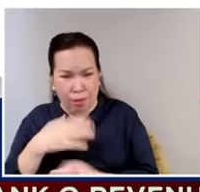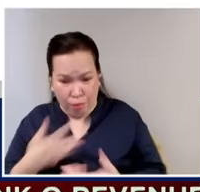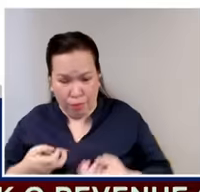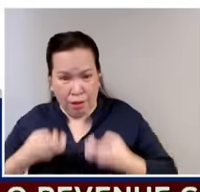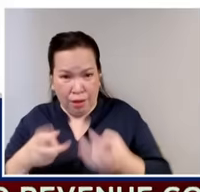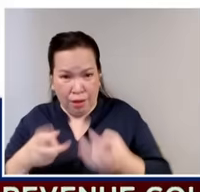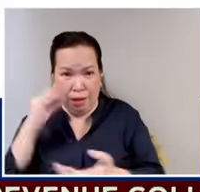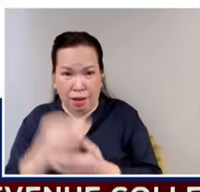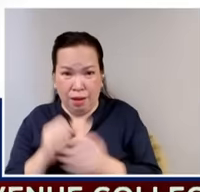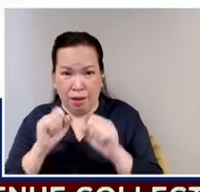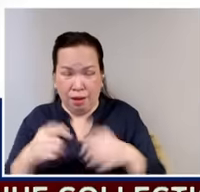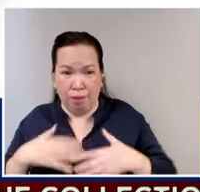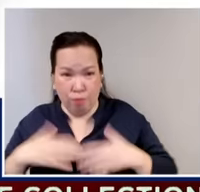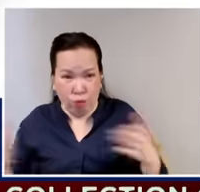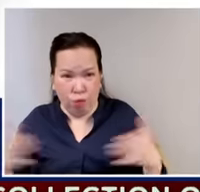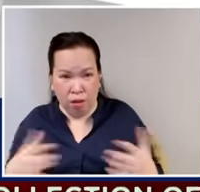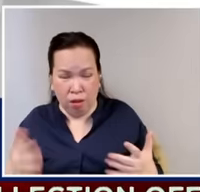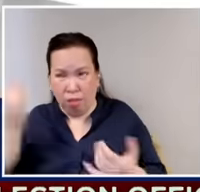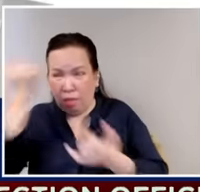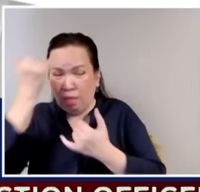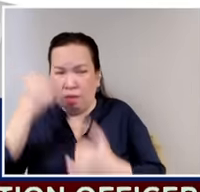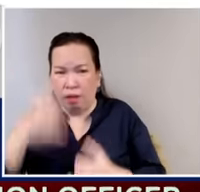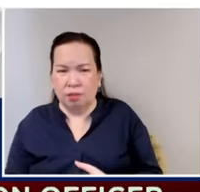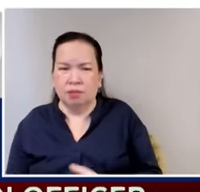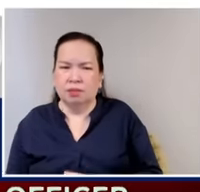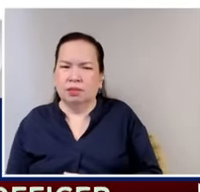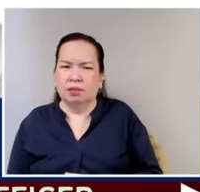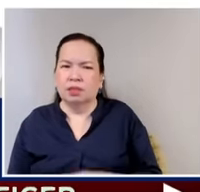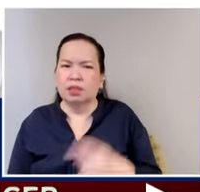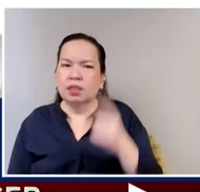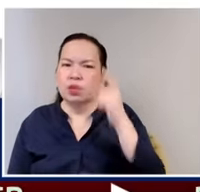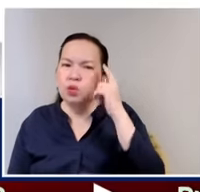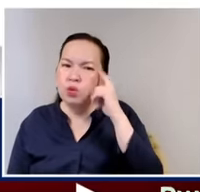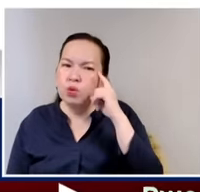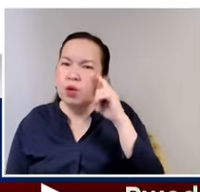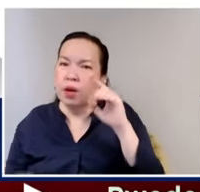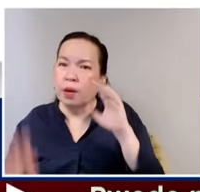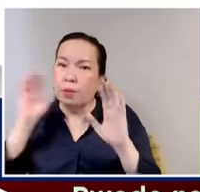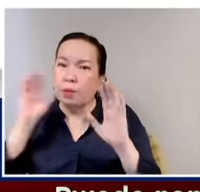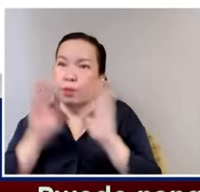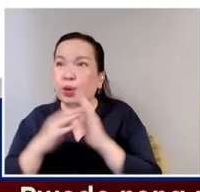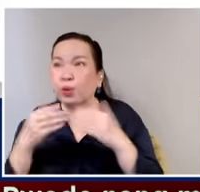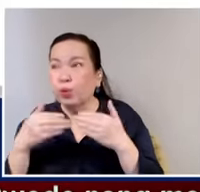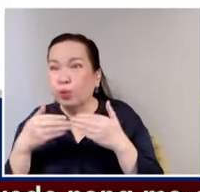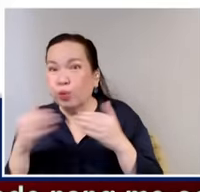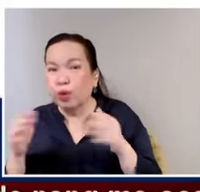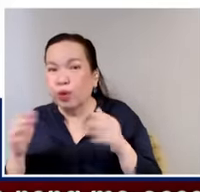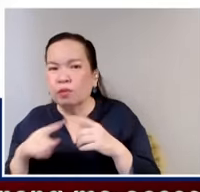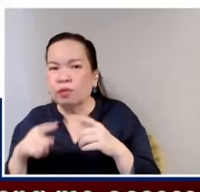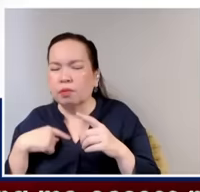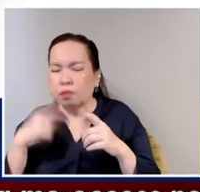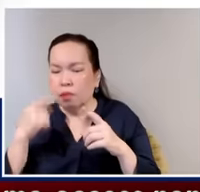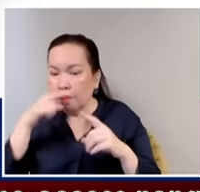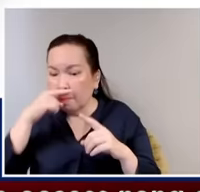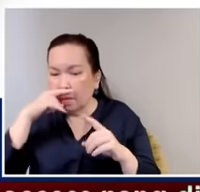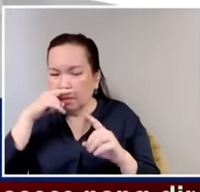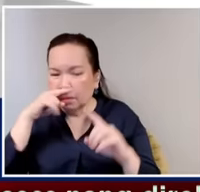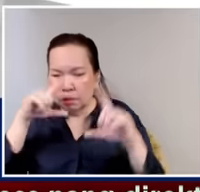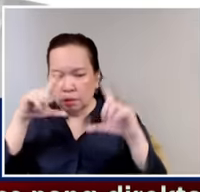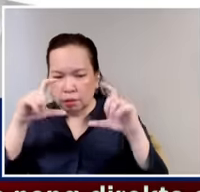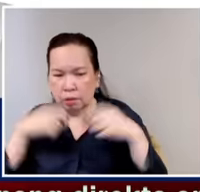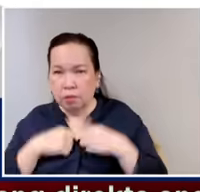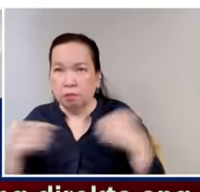na walang kamuang-muang. Akala natin picture na hubot-hubad lang. Pero mayroon tong psychological effects sa kanila. May trauma